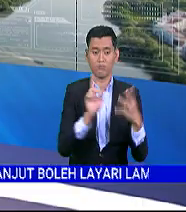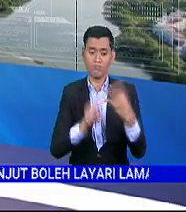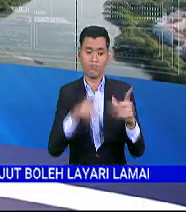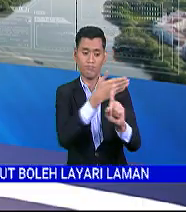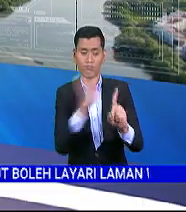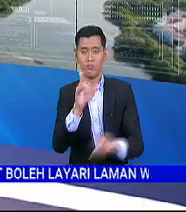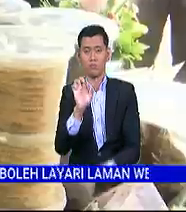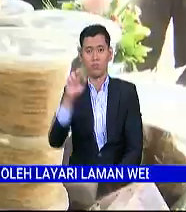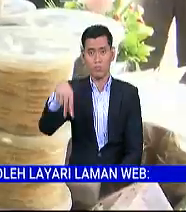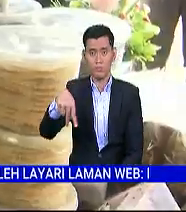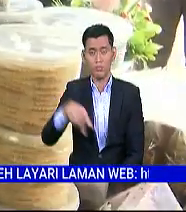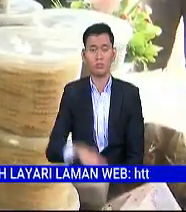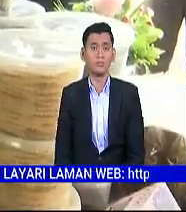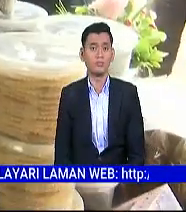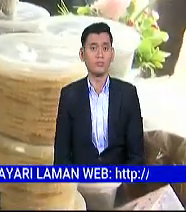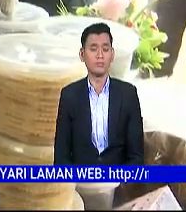SOP.